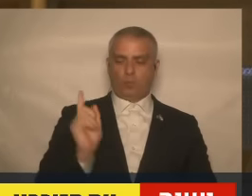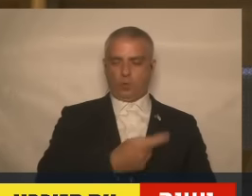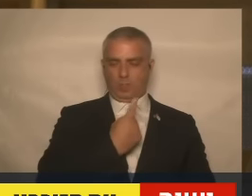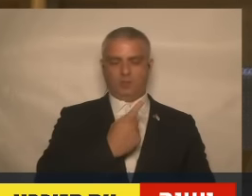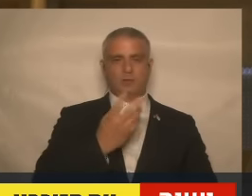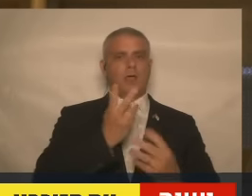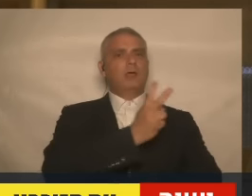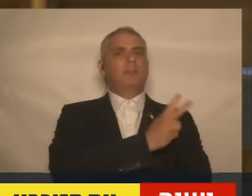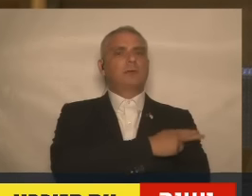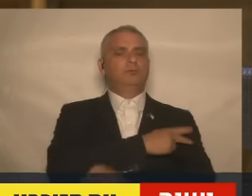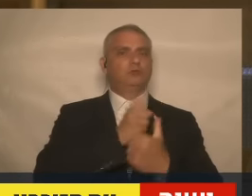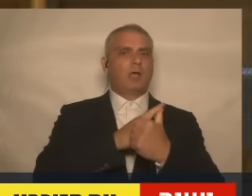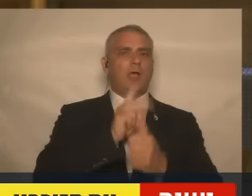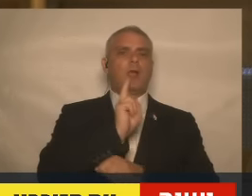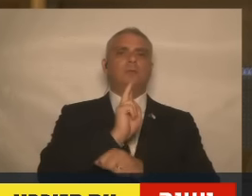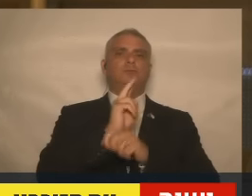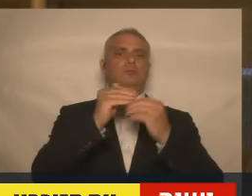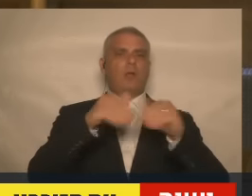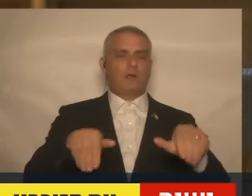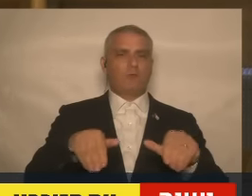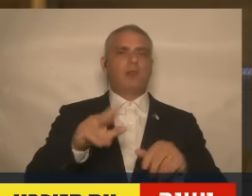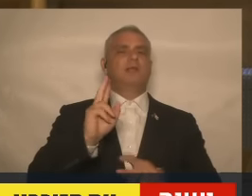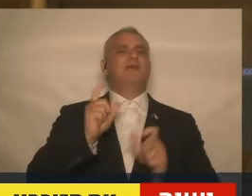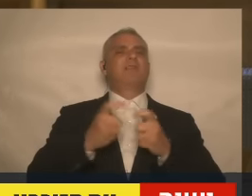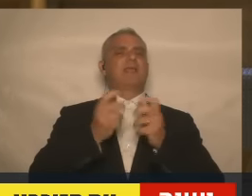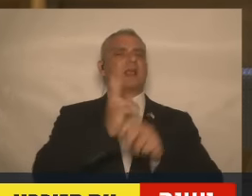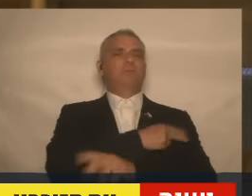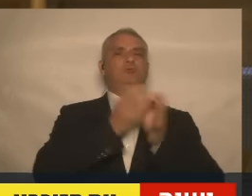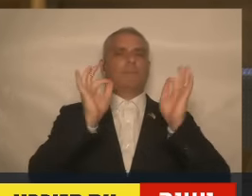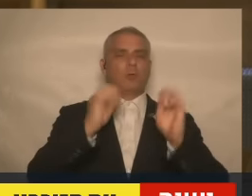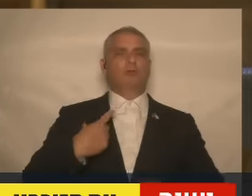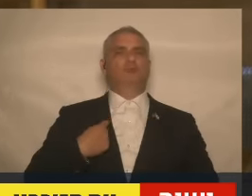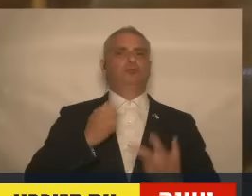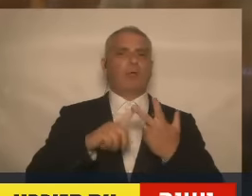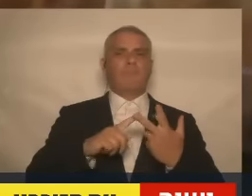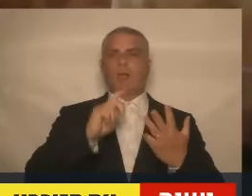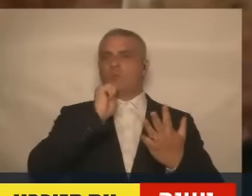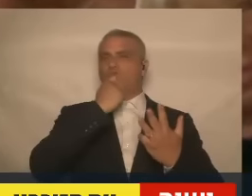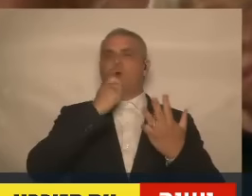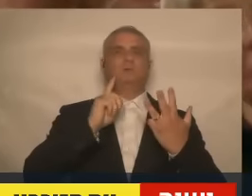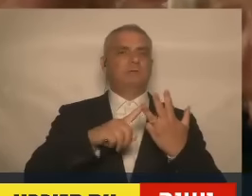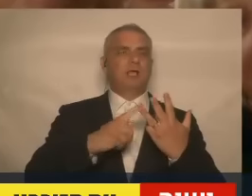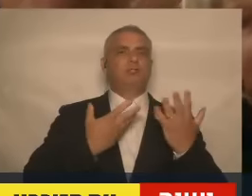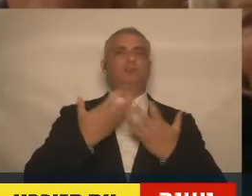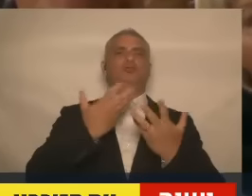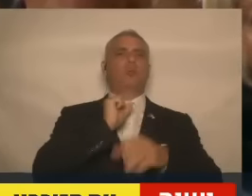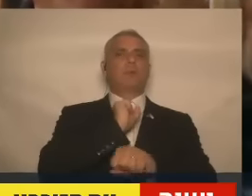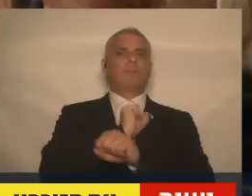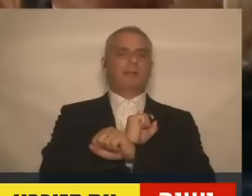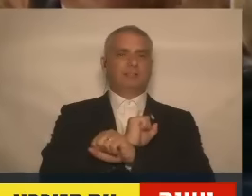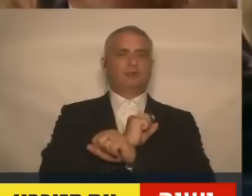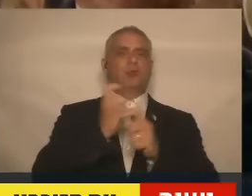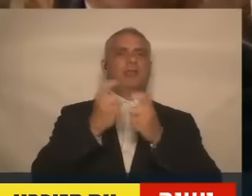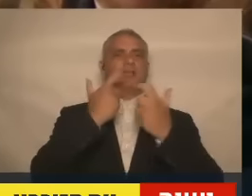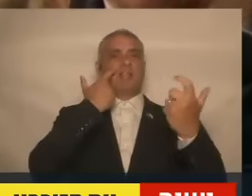את המשטרה, משמר הגבול והימ"מ, שב"כ, המוסד, שירות בתי הסוהר,